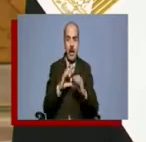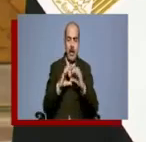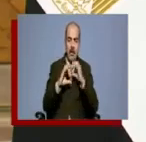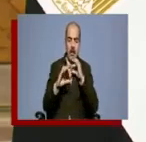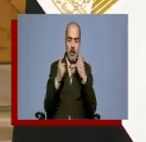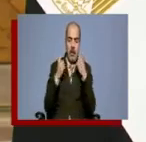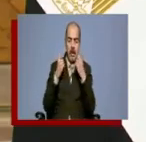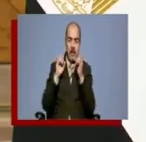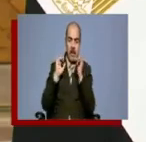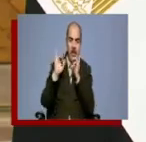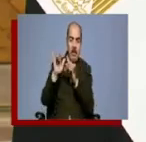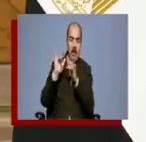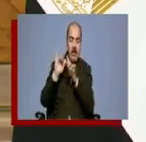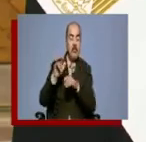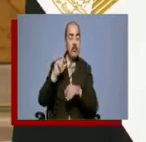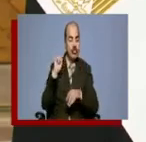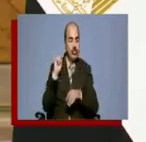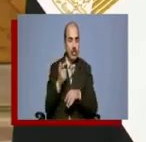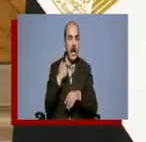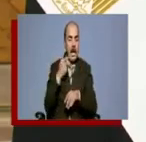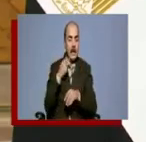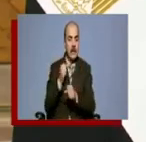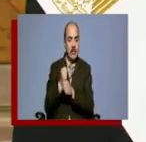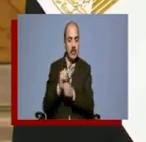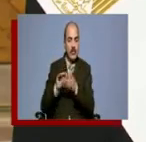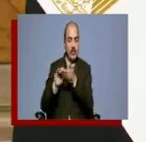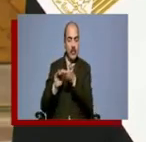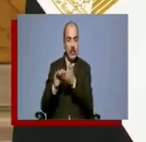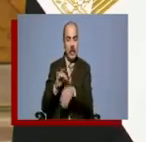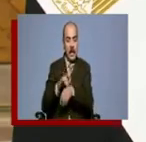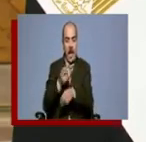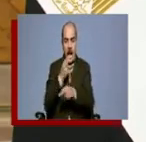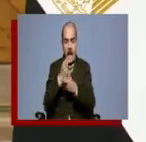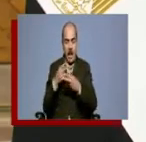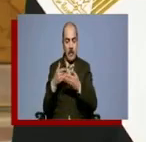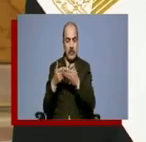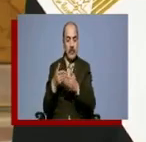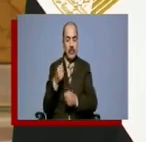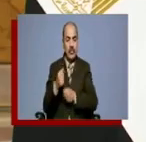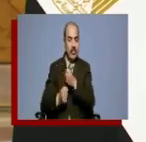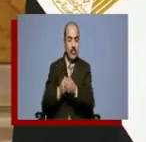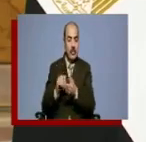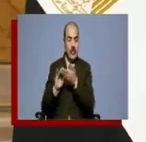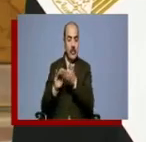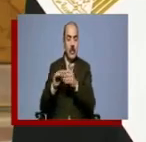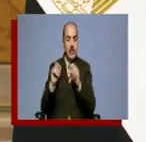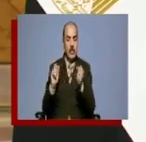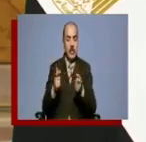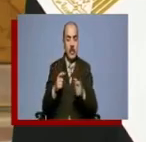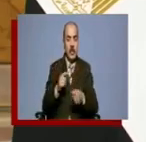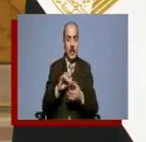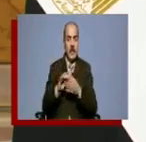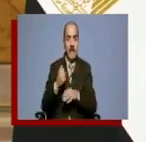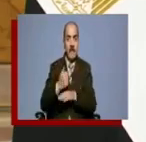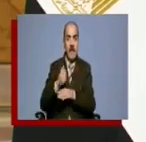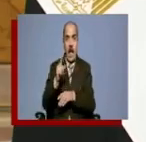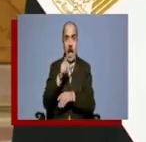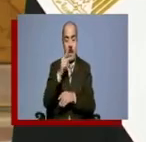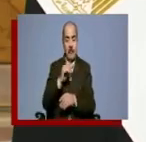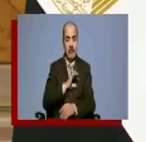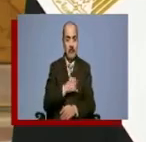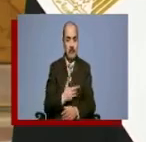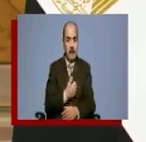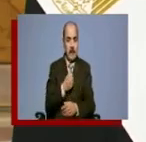هنا بيدفعوا ضريبه قضيتهم واللي الكل بيشهد ان هم بيدفعوا ضريبه قضيتهم وباذن الله يستكمله ثالث حاجه احنا عندنا مكسب عظيم القضيه